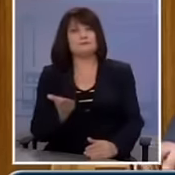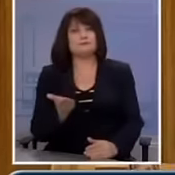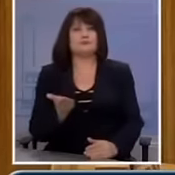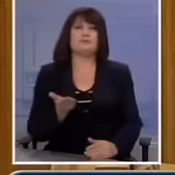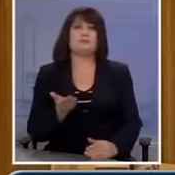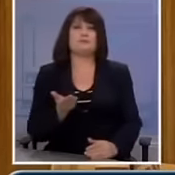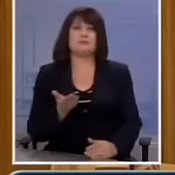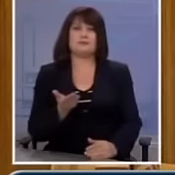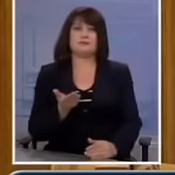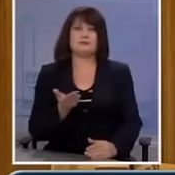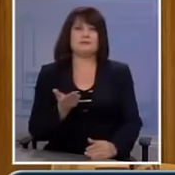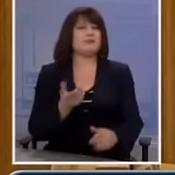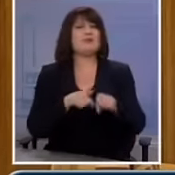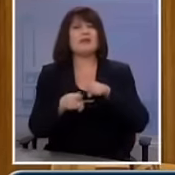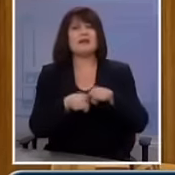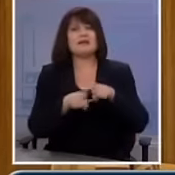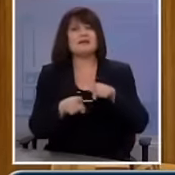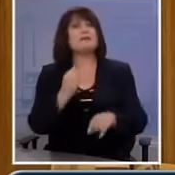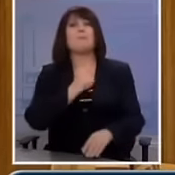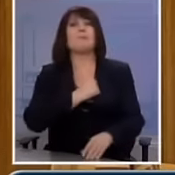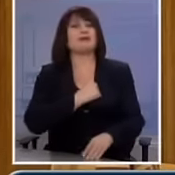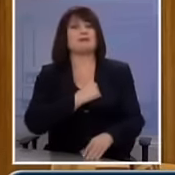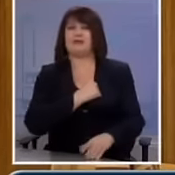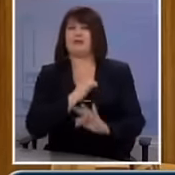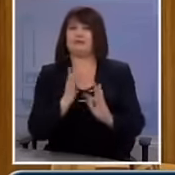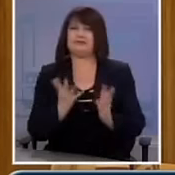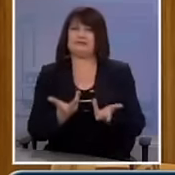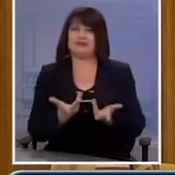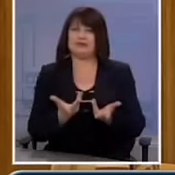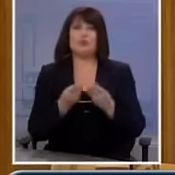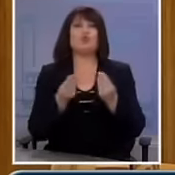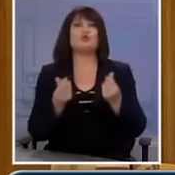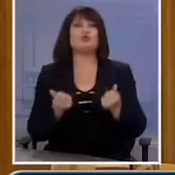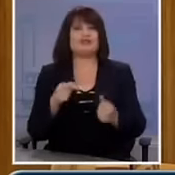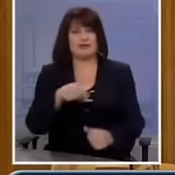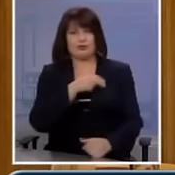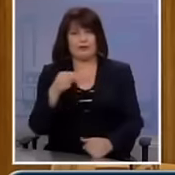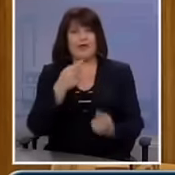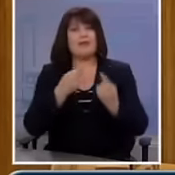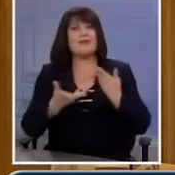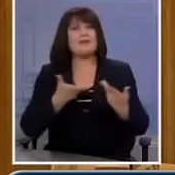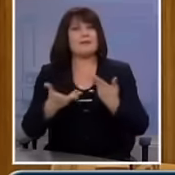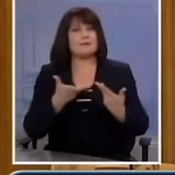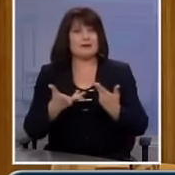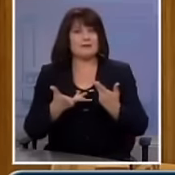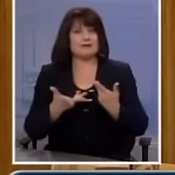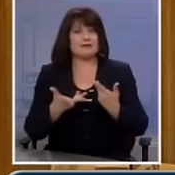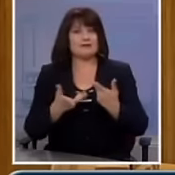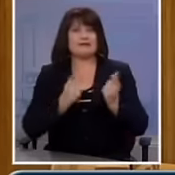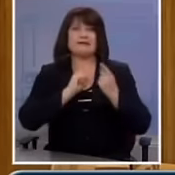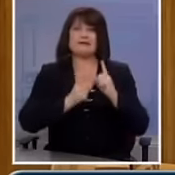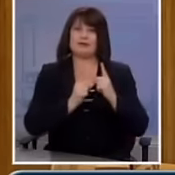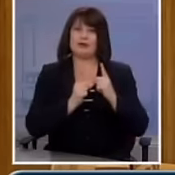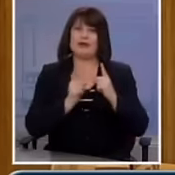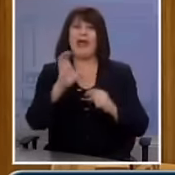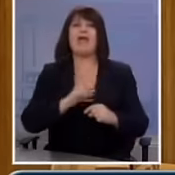κόμματα, ανεξάρτητα της άποψης που έχουν για την ουσία του θέματος της διαπραγμάτευσης και της συμφωνίας